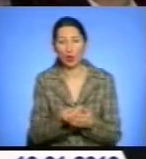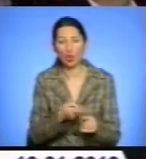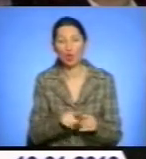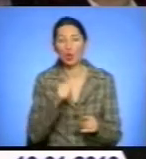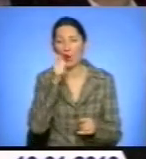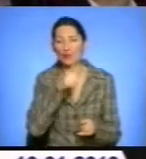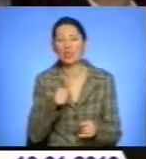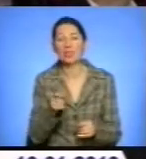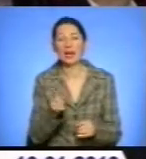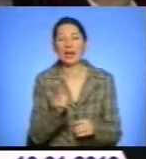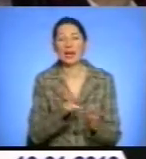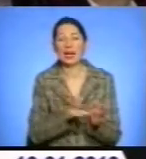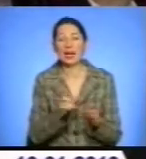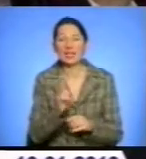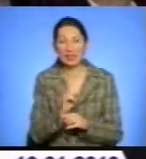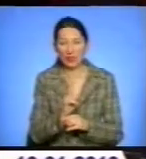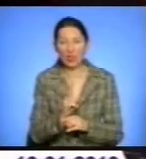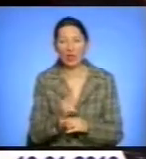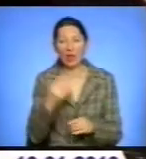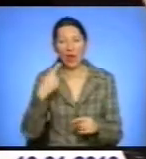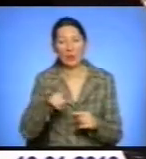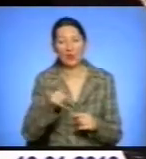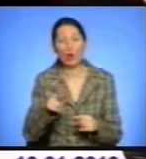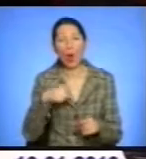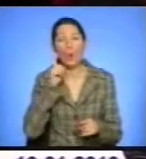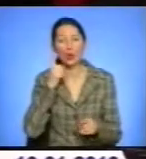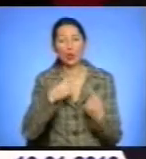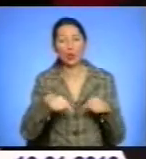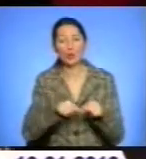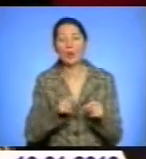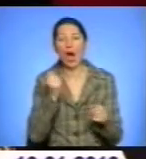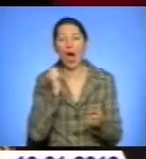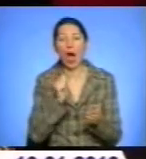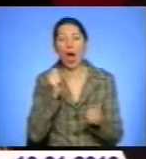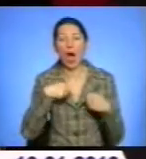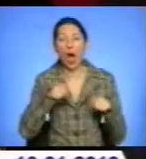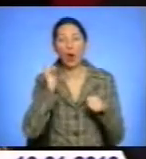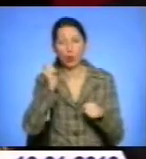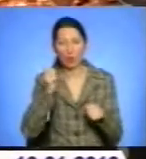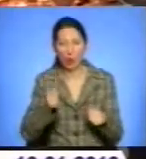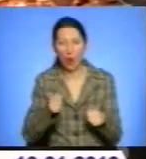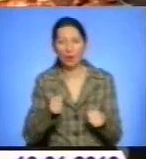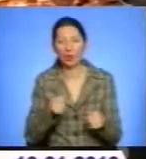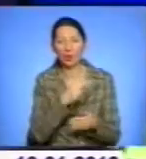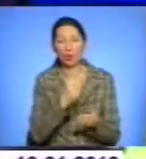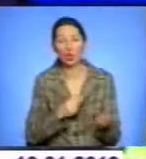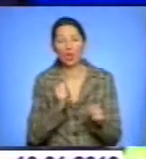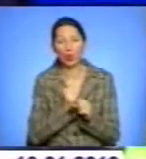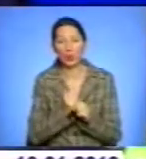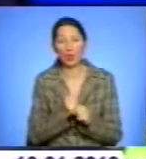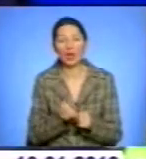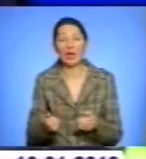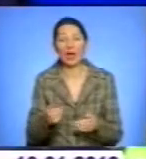молодь організувала аукціон авторських робіт. Вилучені кошти вкладуть у будівництво пам'ятника. Пластунське різдво зібрало